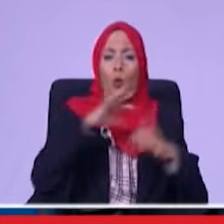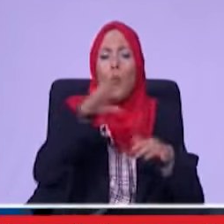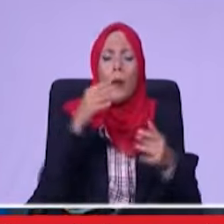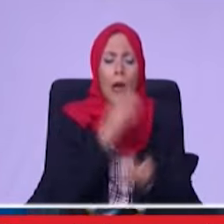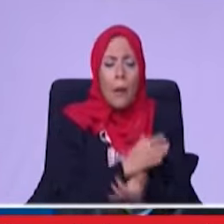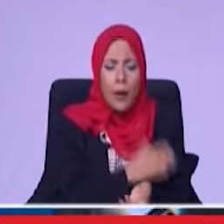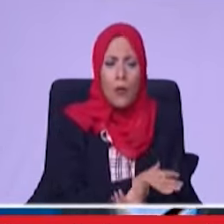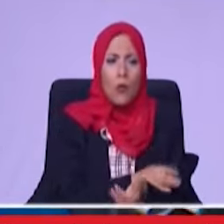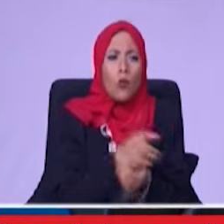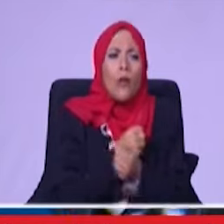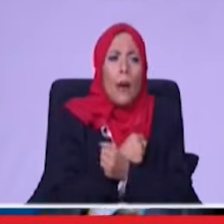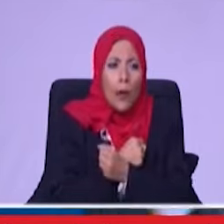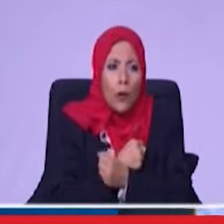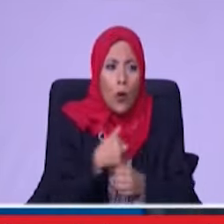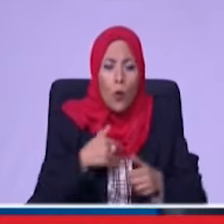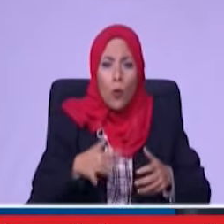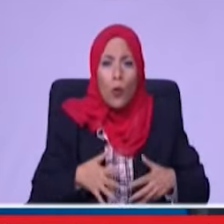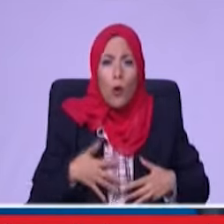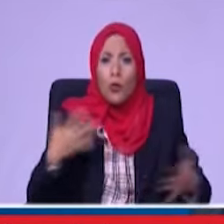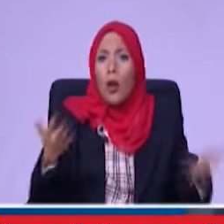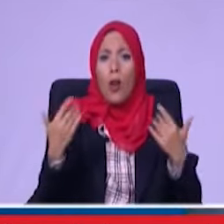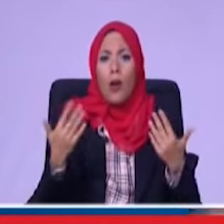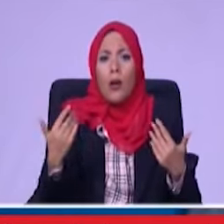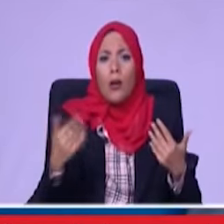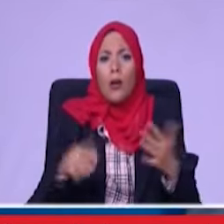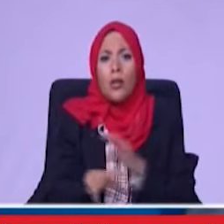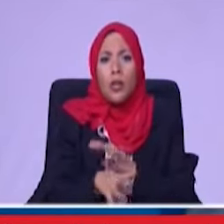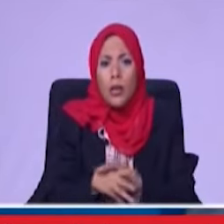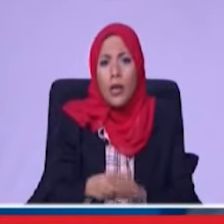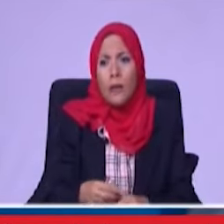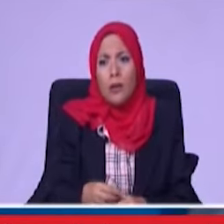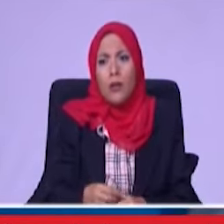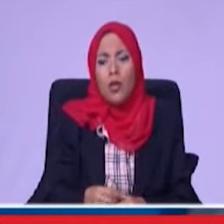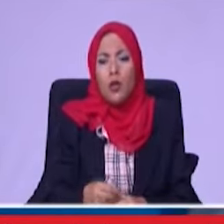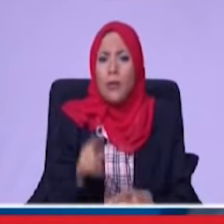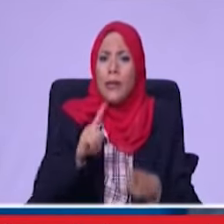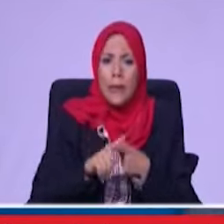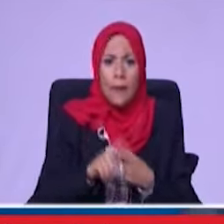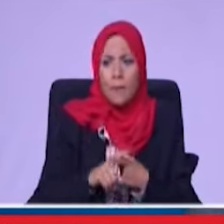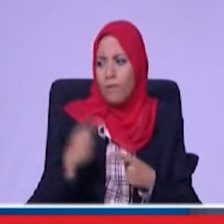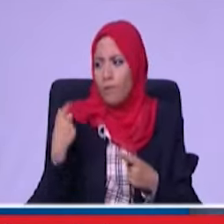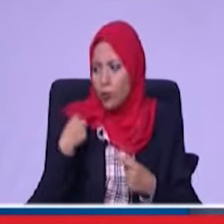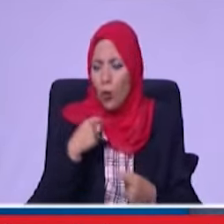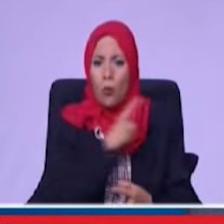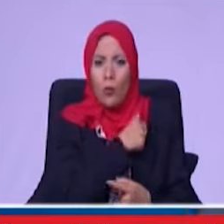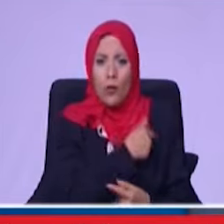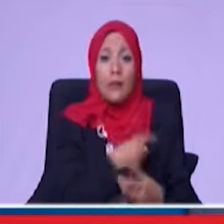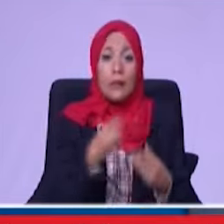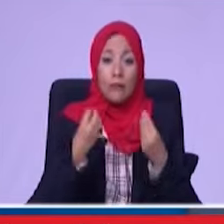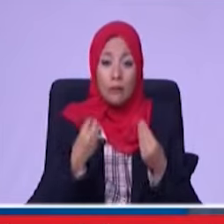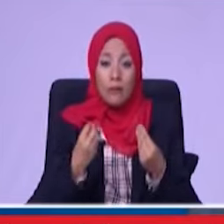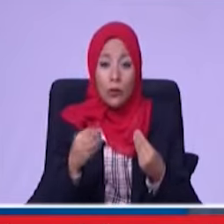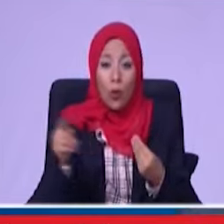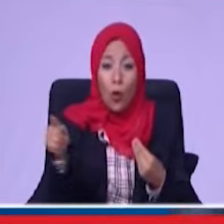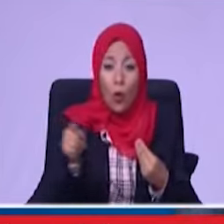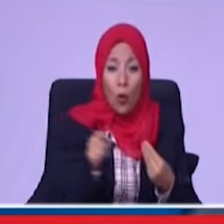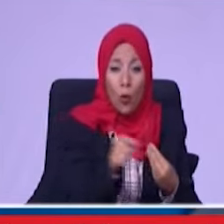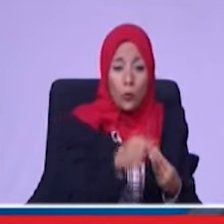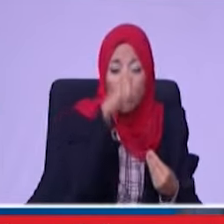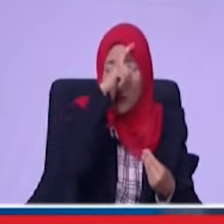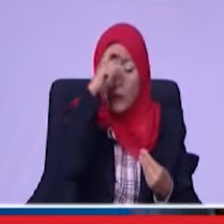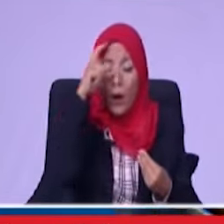والكل محتاجين يلا بينا نبدأ الحساب. انتظار الحساب صعب، انتظار الحساب